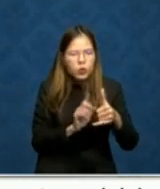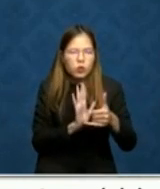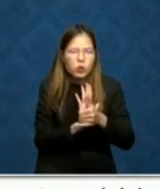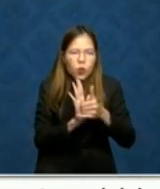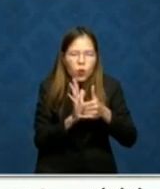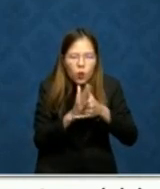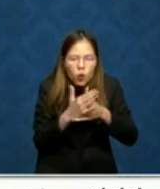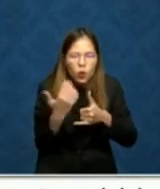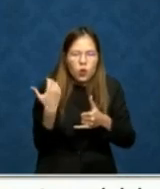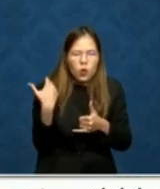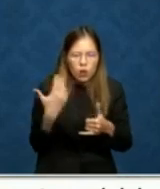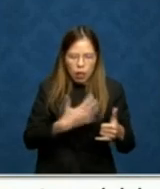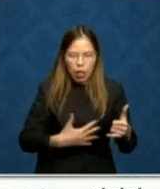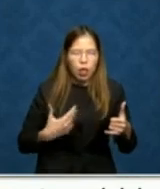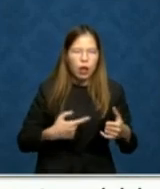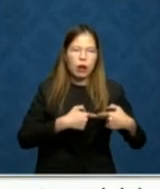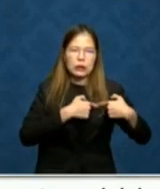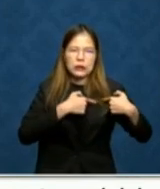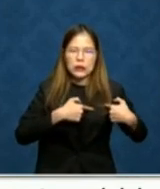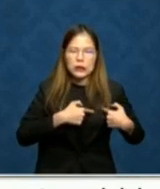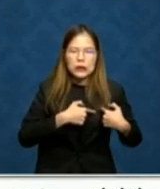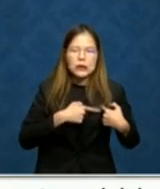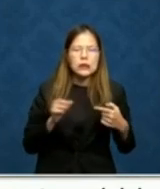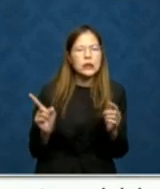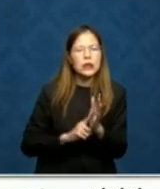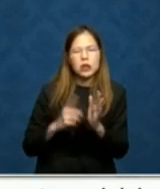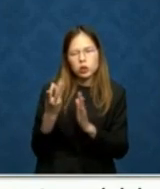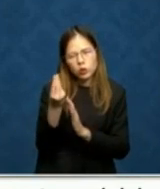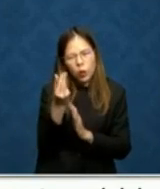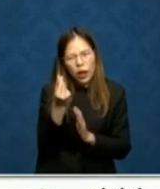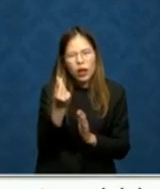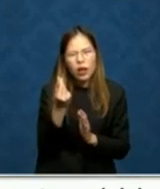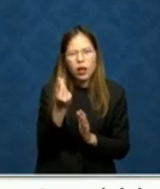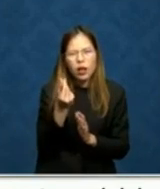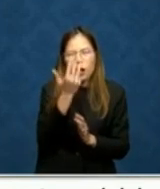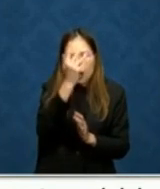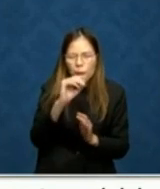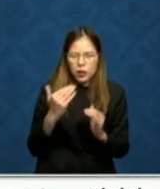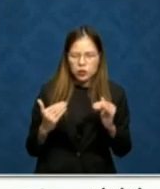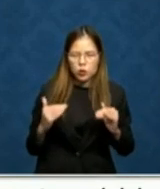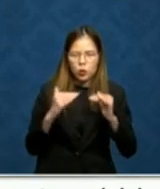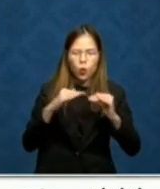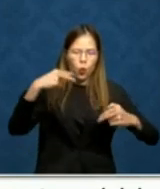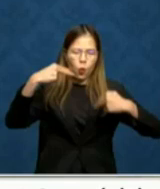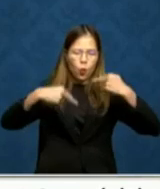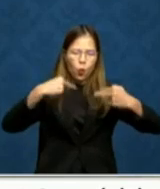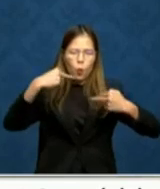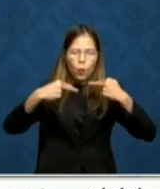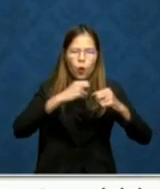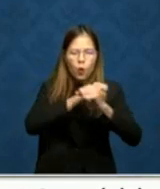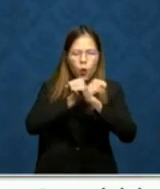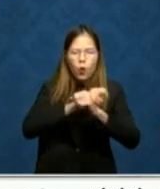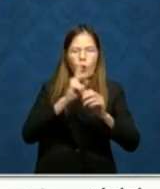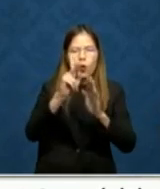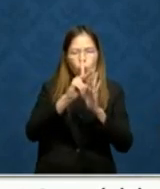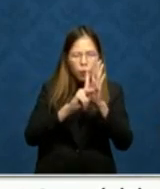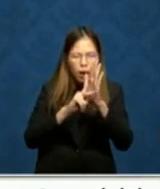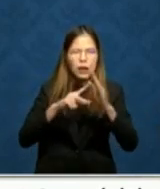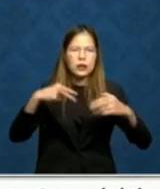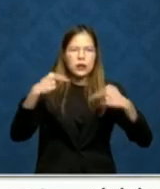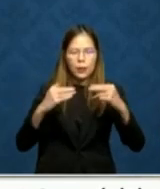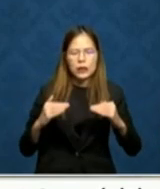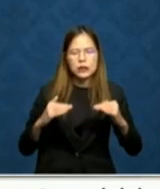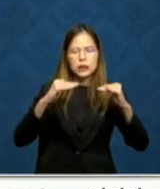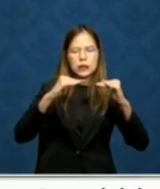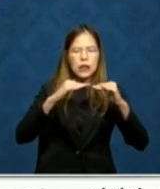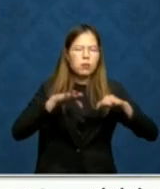ทำทั้งทางร่างกายและจิตใจสักกี่ครั้งคะท่านประธานเขาถึงจะได้รับการคุ้มครองทางกฎหมายซึ่งเป็นสิทธิขั้น